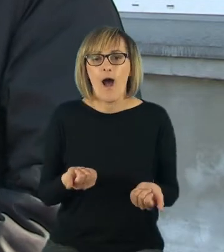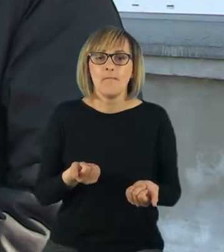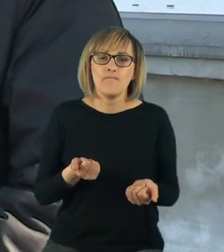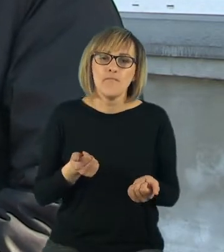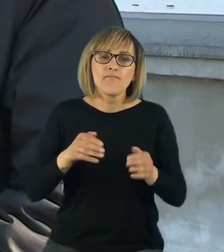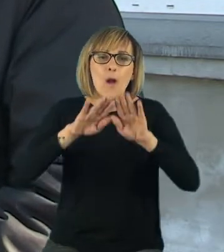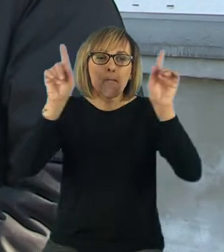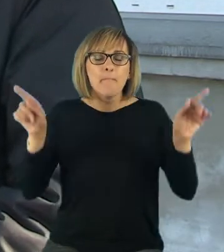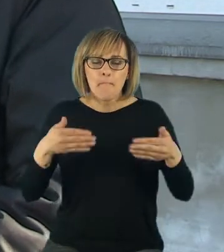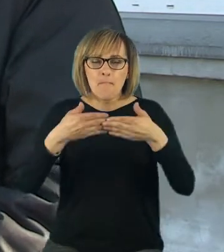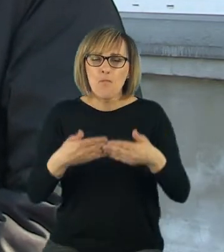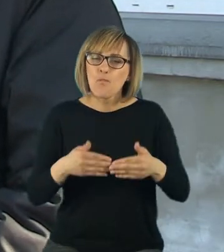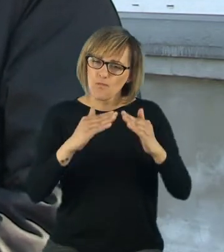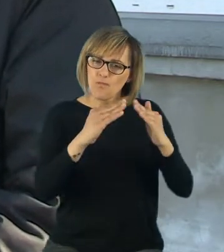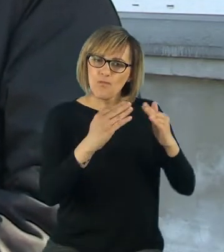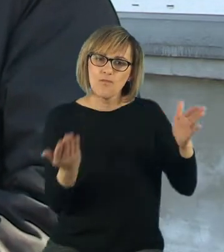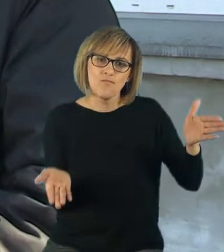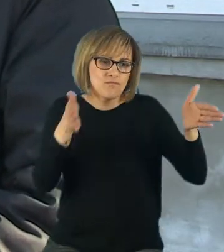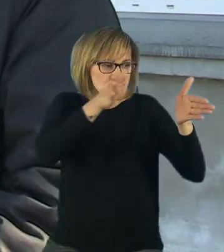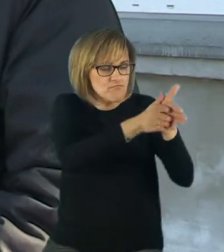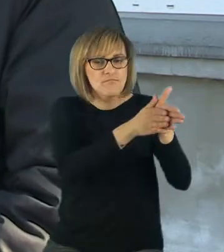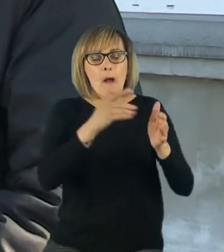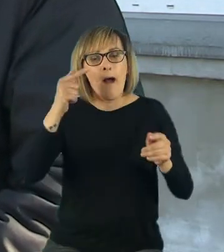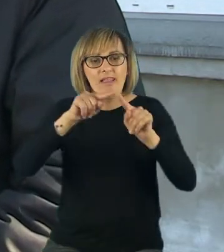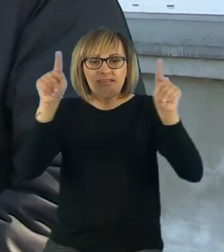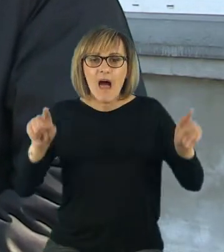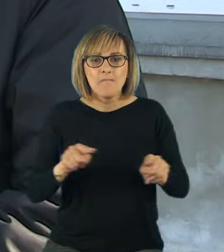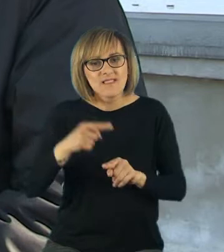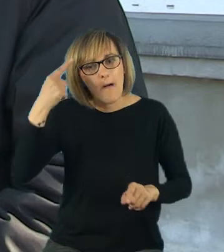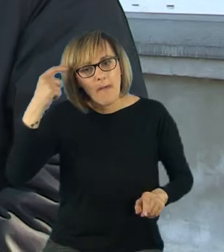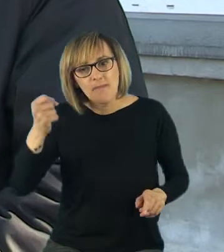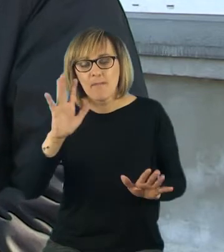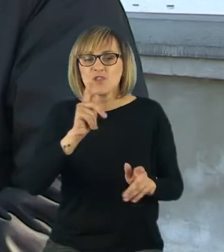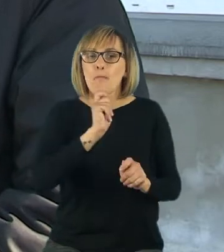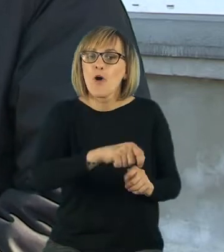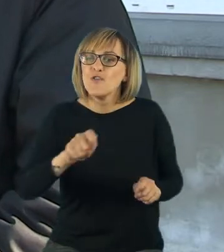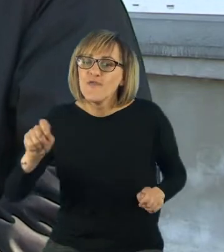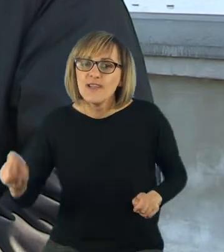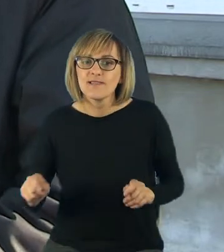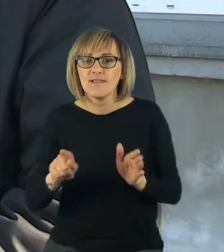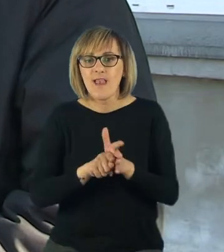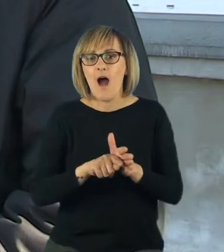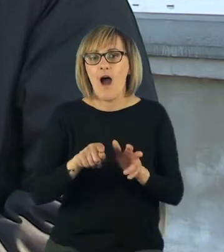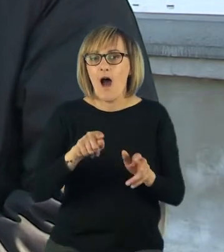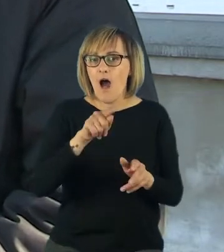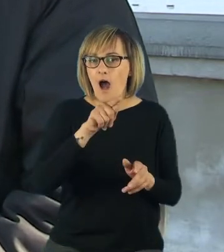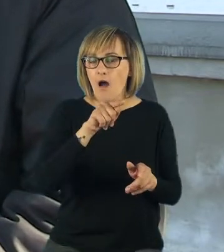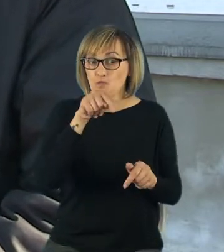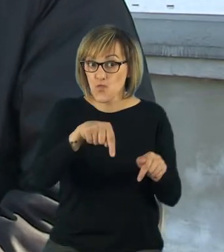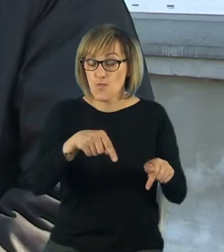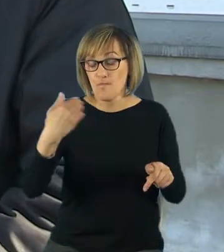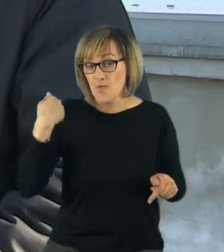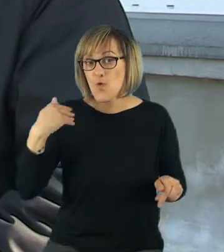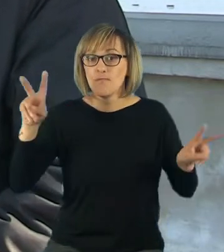na budynku tym wmurować tablicę pamiątkową, która będzie poświęcona zarówno temu, że przebywał